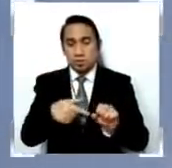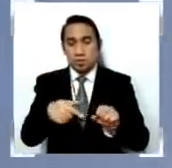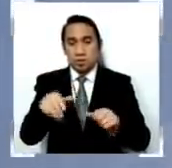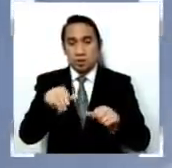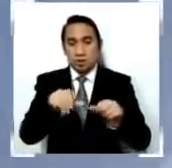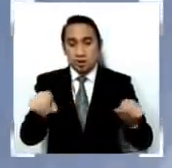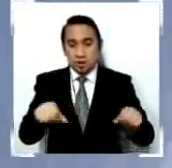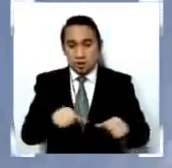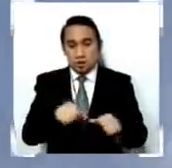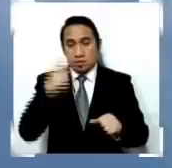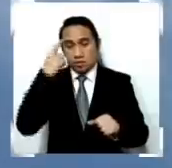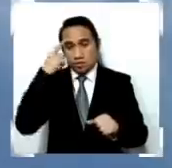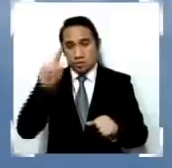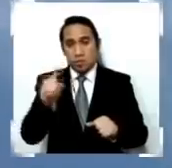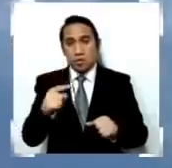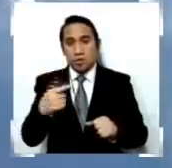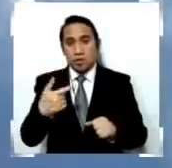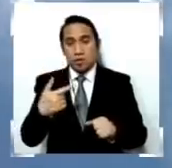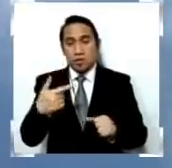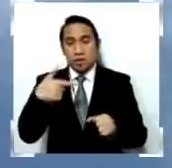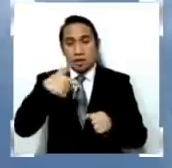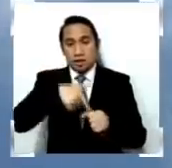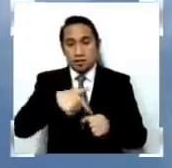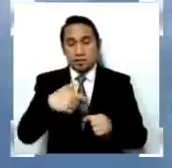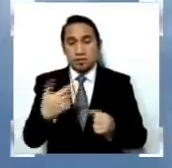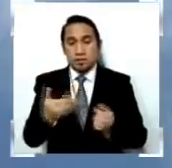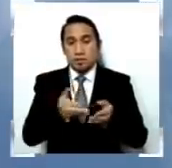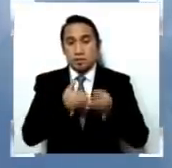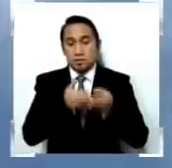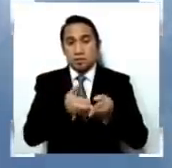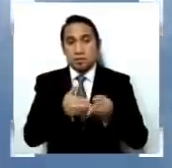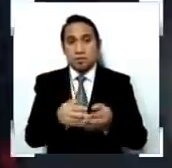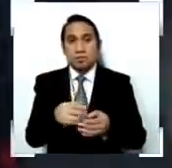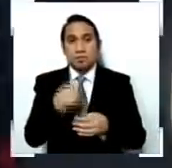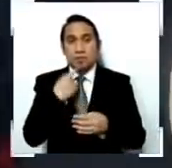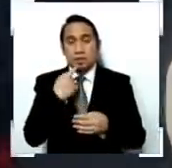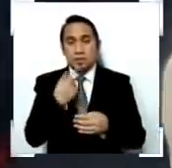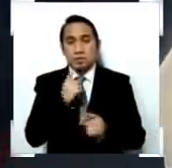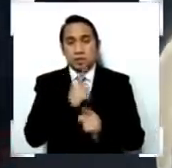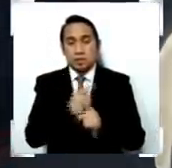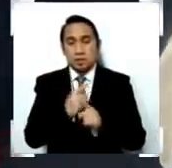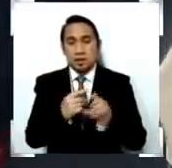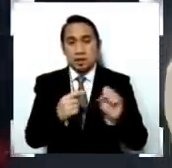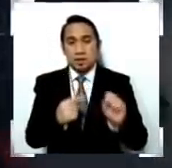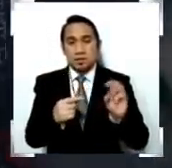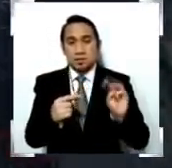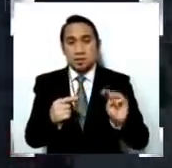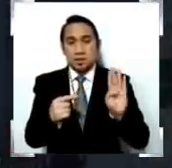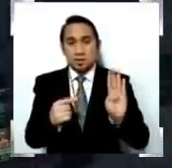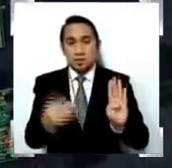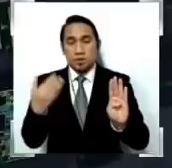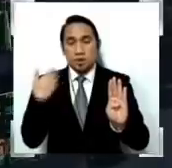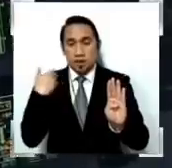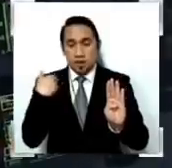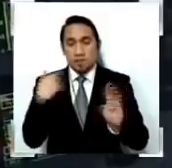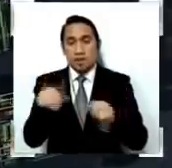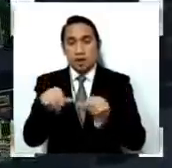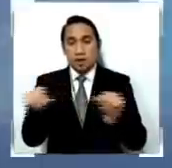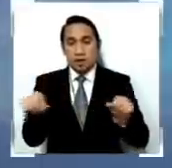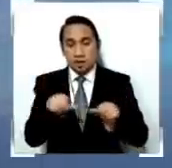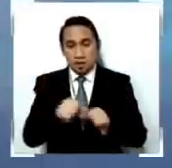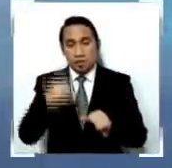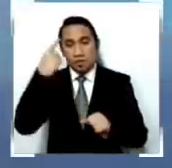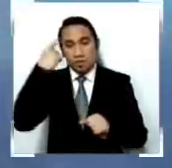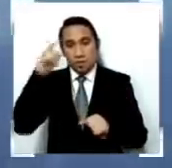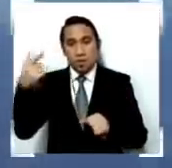tuloy-tuloy na supply ng gasolina. Kaya tama yung sinabi ni SND na kailangan mayroon tayong refueling station. Kahit man